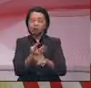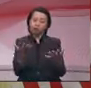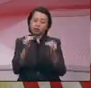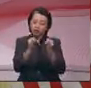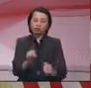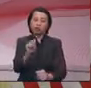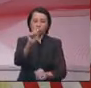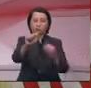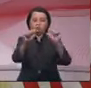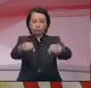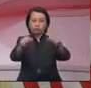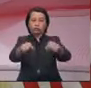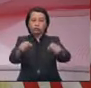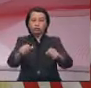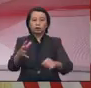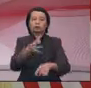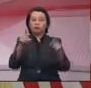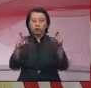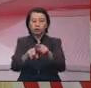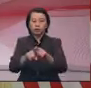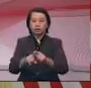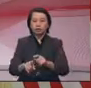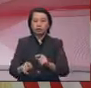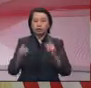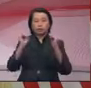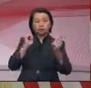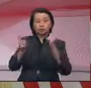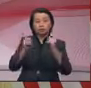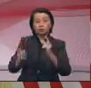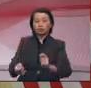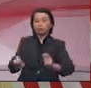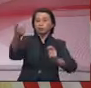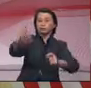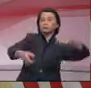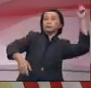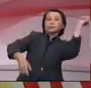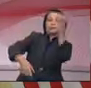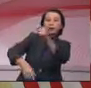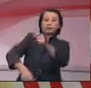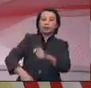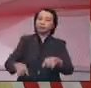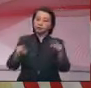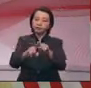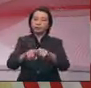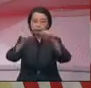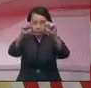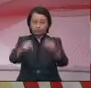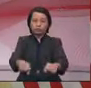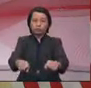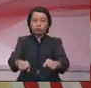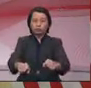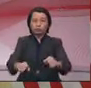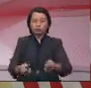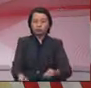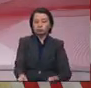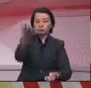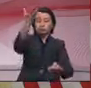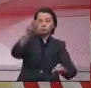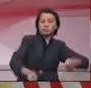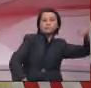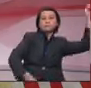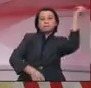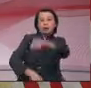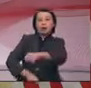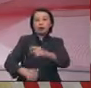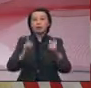juga dengan sukan badminton secara single pun tidak ada sentuhan. Tenis,